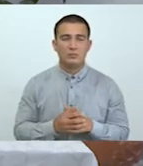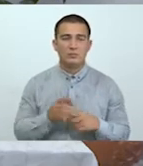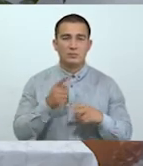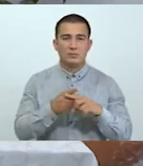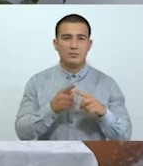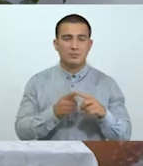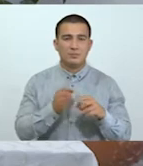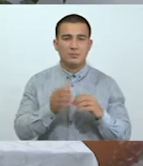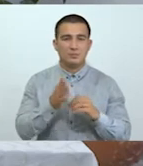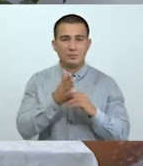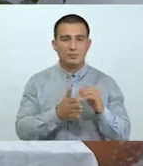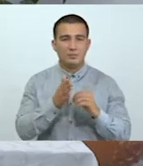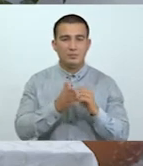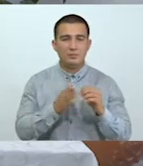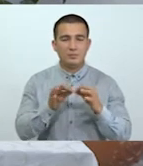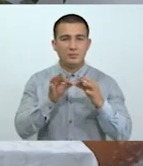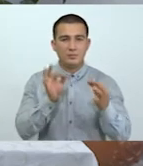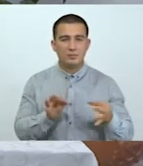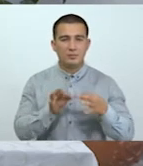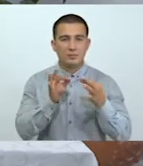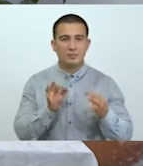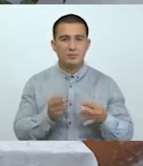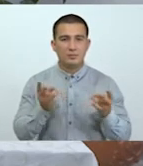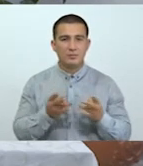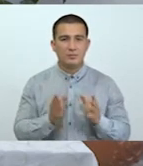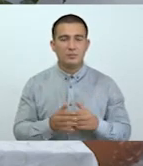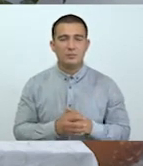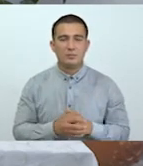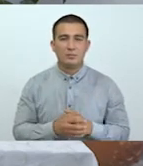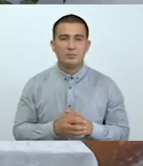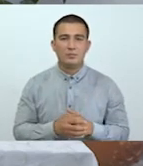yarim parrak qilib to'g'rab tayyorlab olamiz.